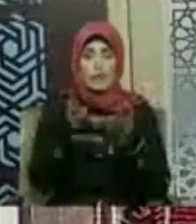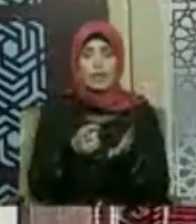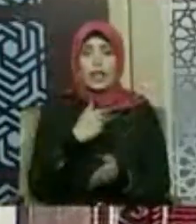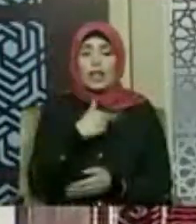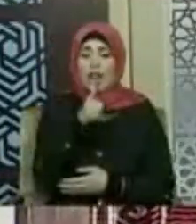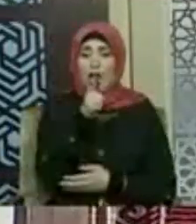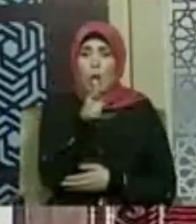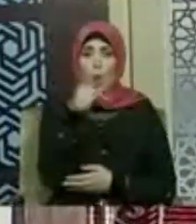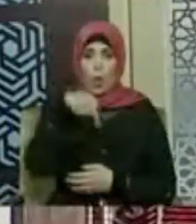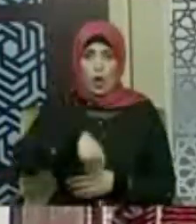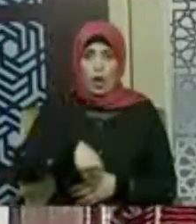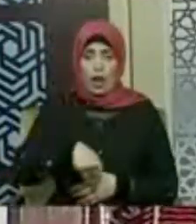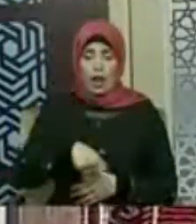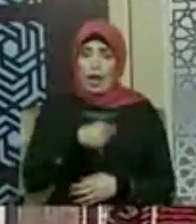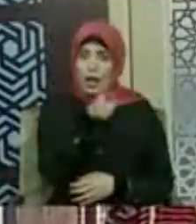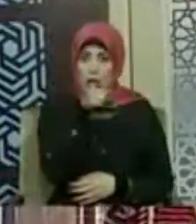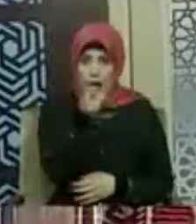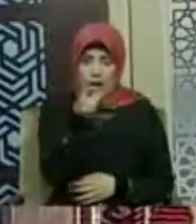نقول لك: